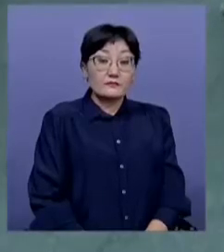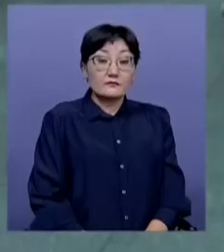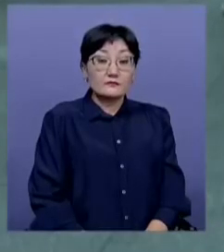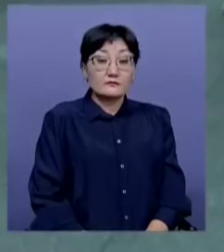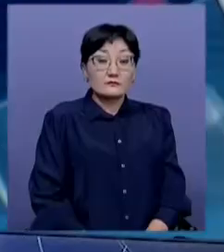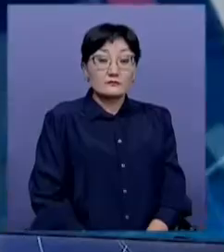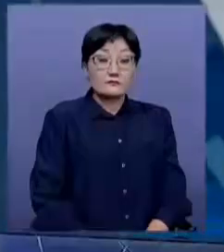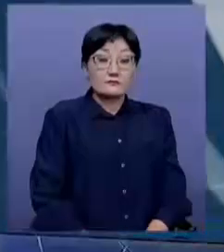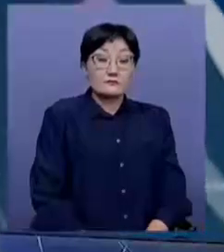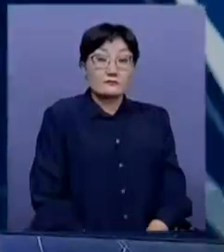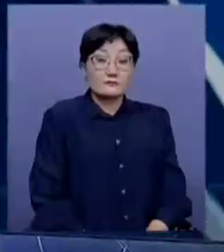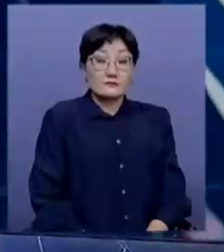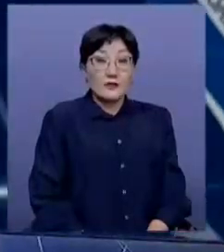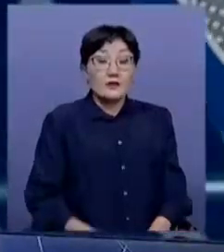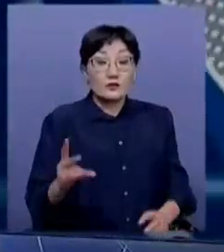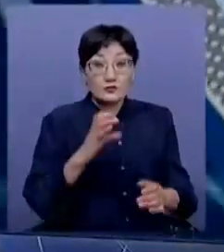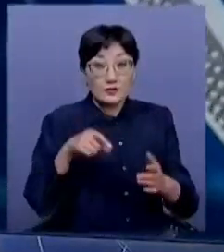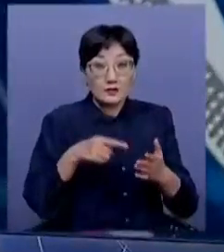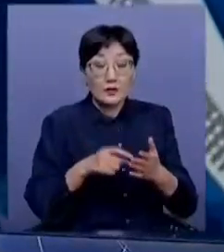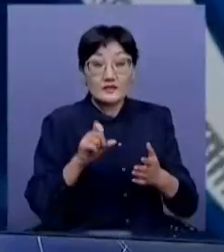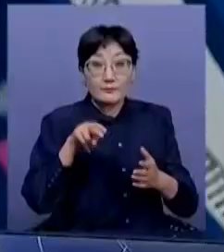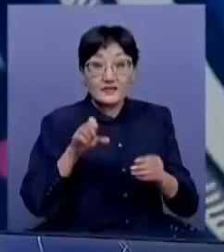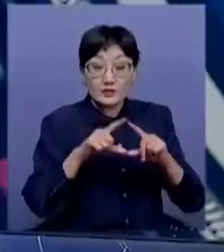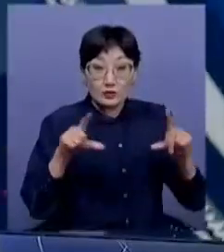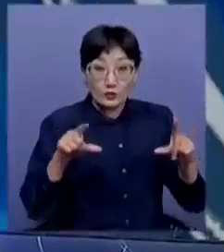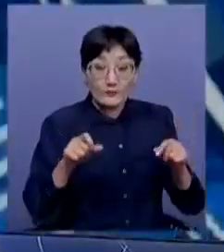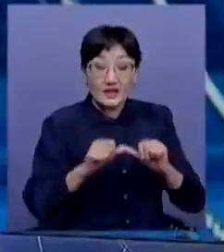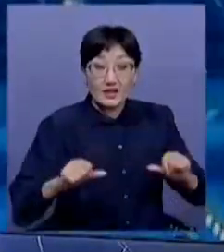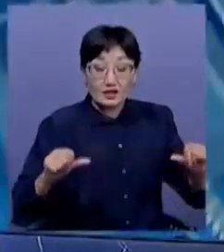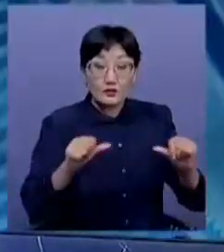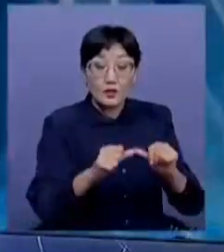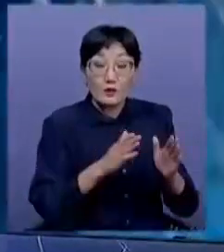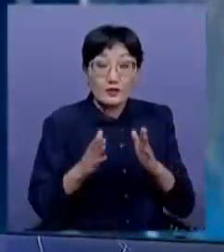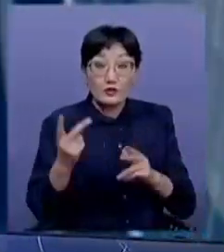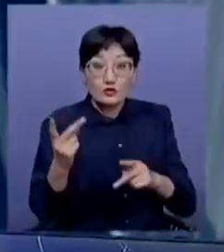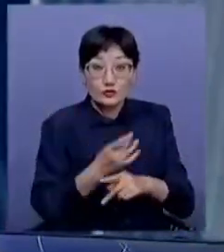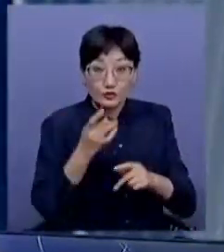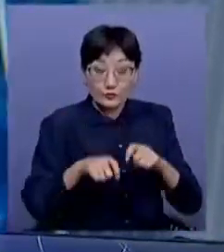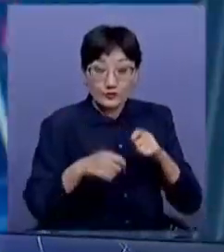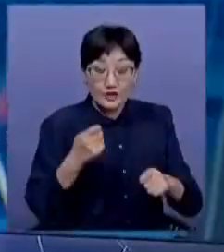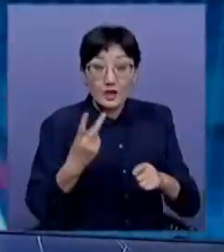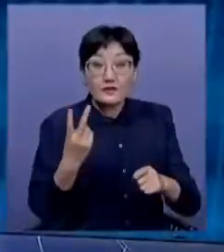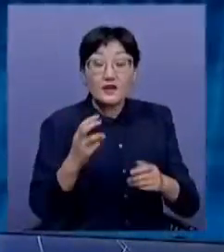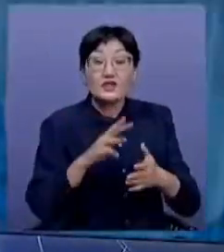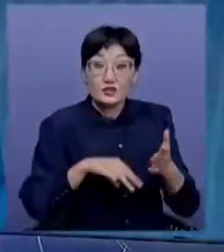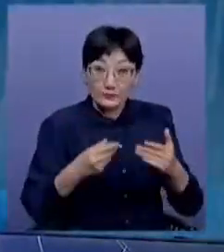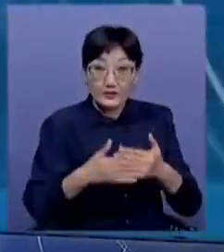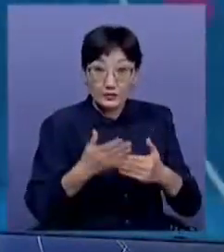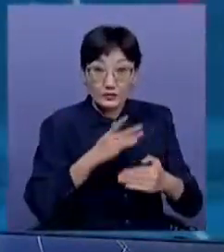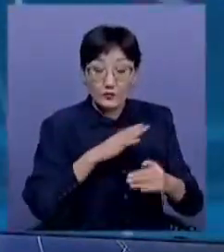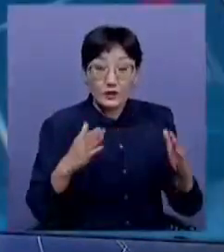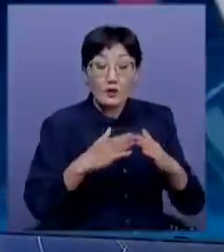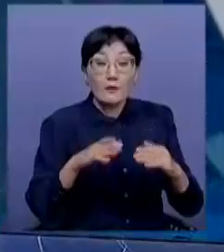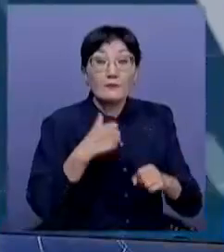телеарнасы. Ал елордада спа-салондардың бірі карантин режимін 3-ші мәрте бұзып тағы да айыппұл арқалады. Нысан